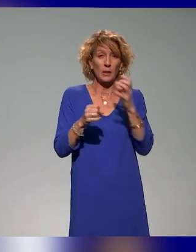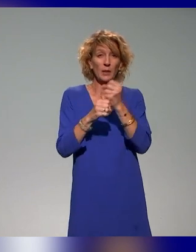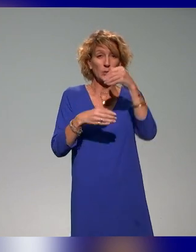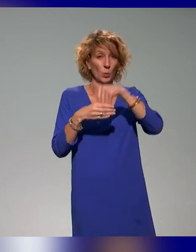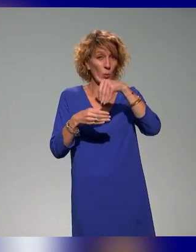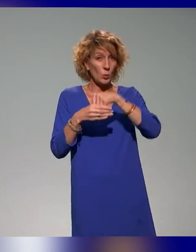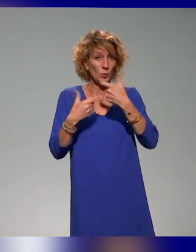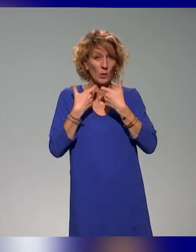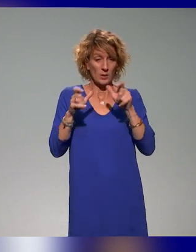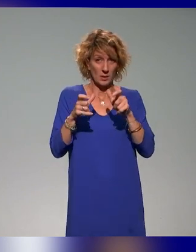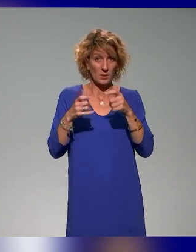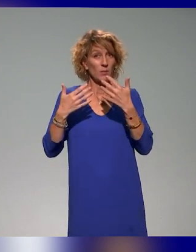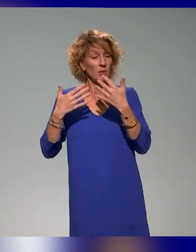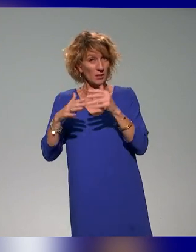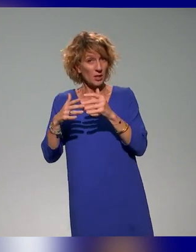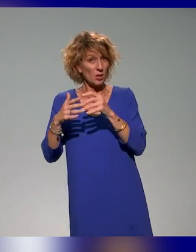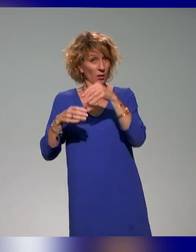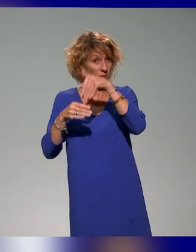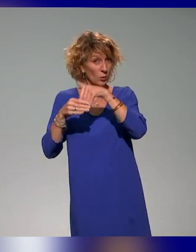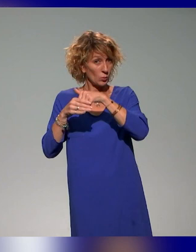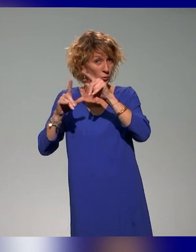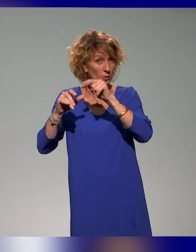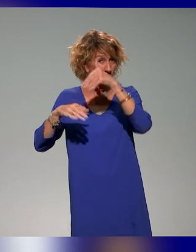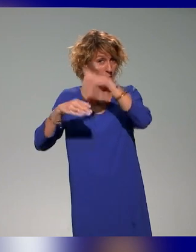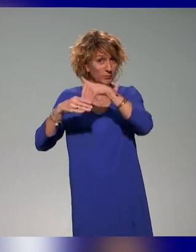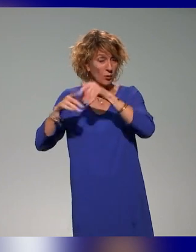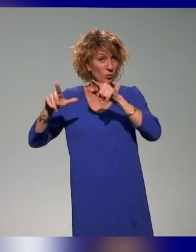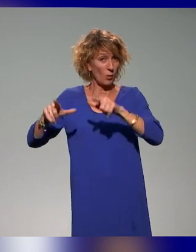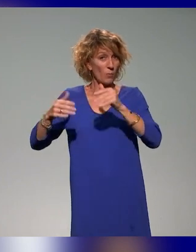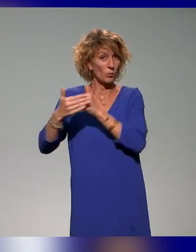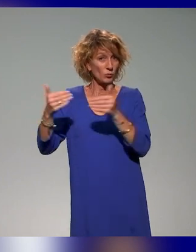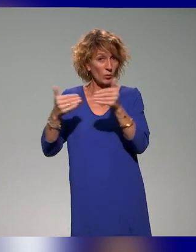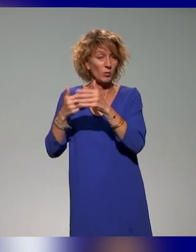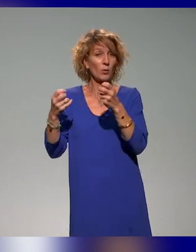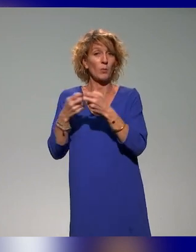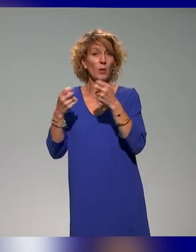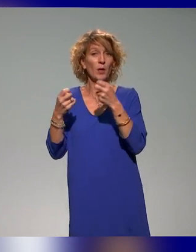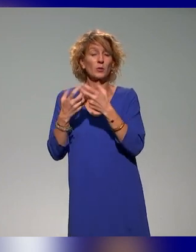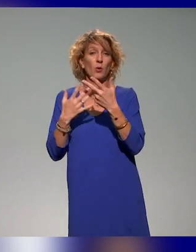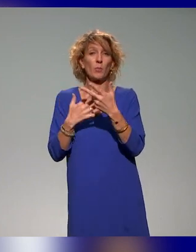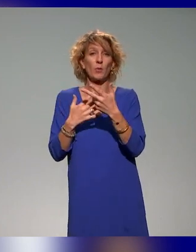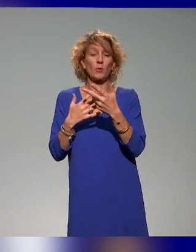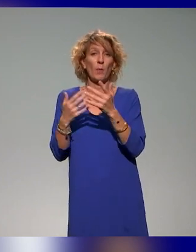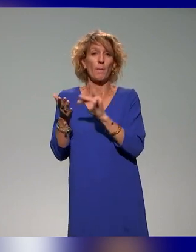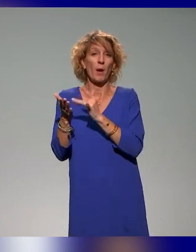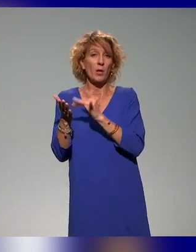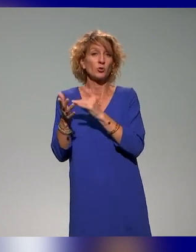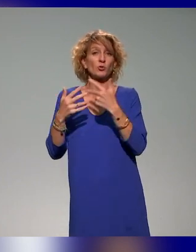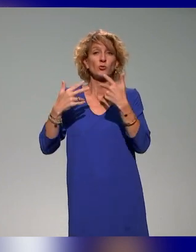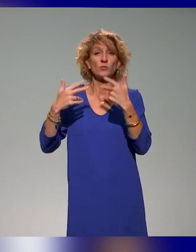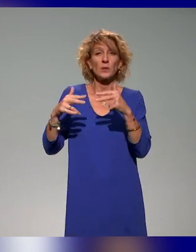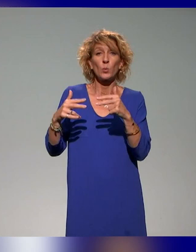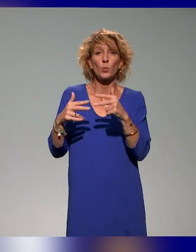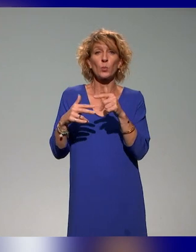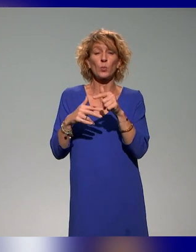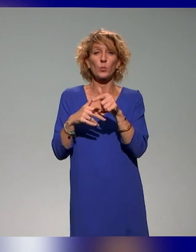qui sont déjà présents sur Moodle avec les différents plugins comme Page, les vidéos qu'on